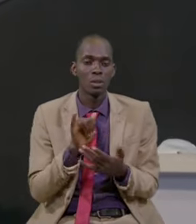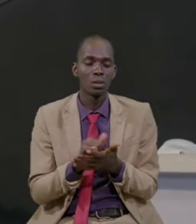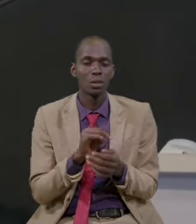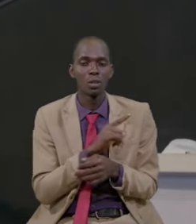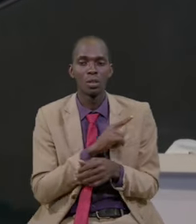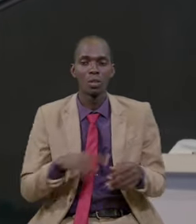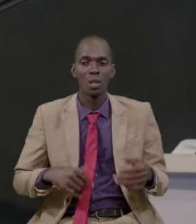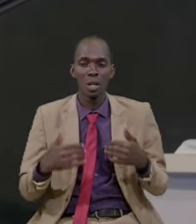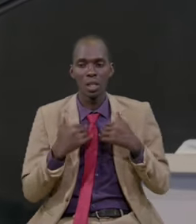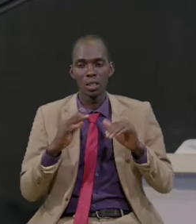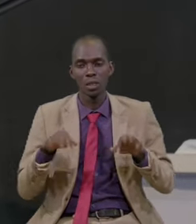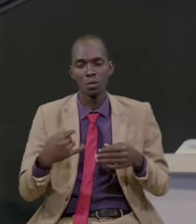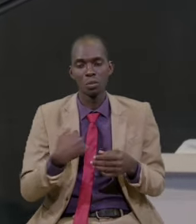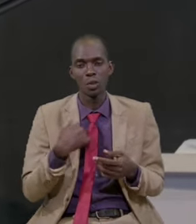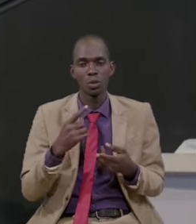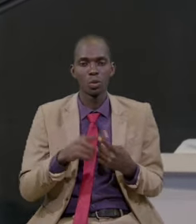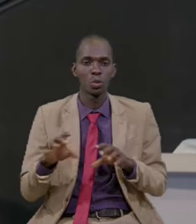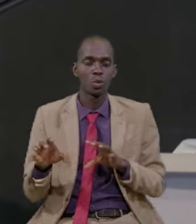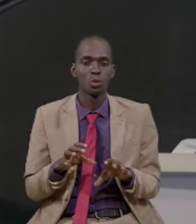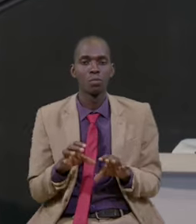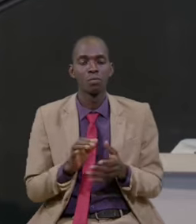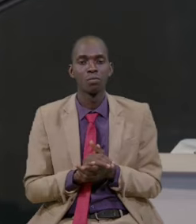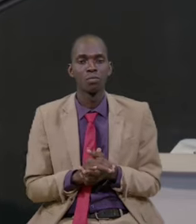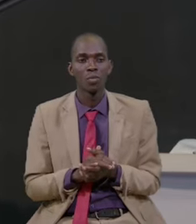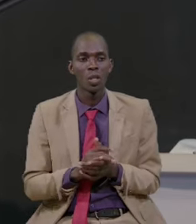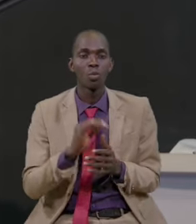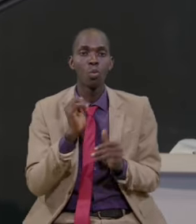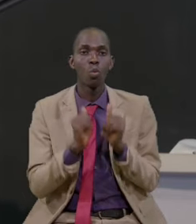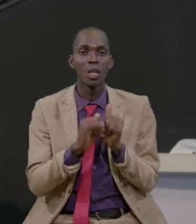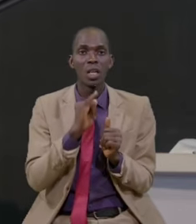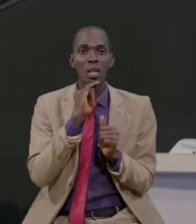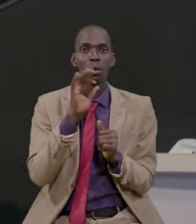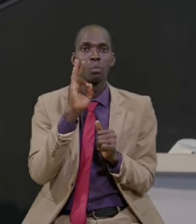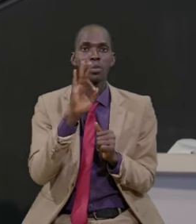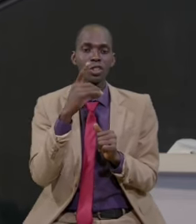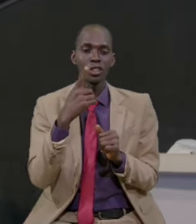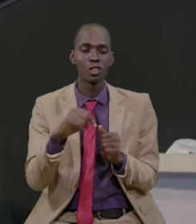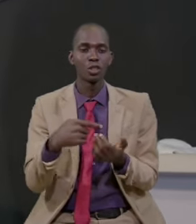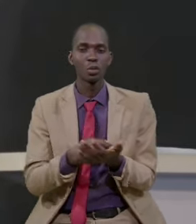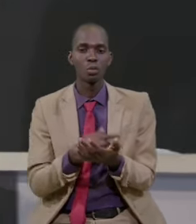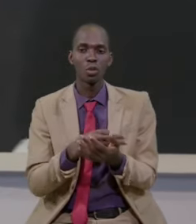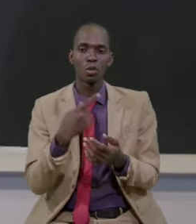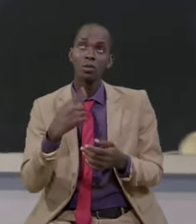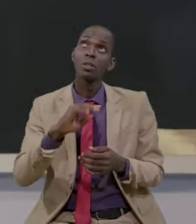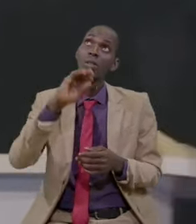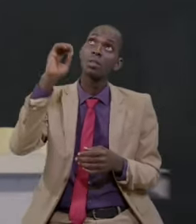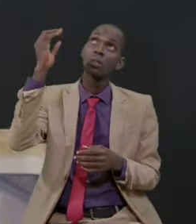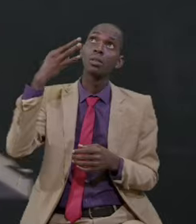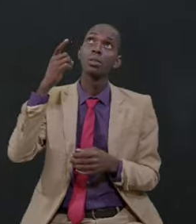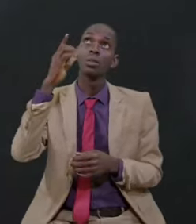confiée dans la prédication, dans l'évangile de la grâce de Dieu.